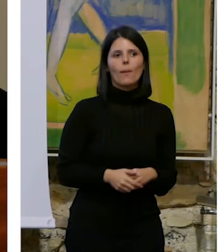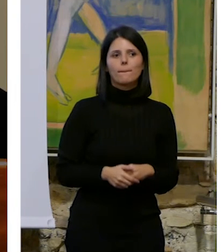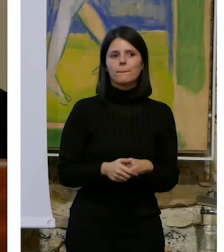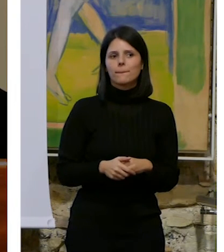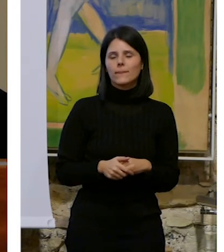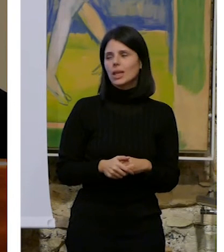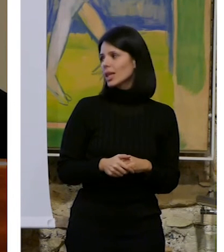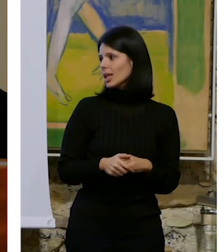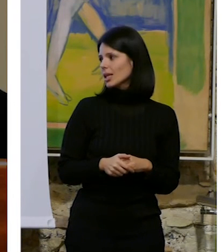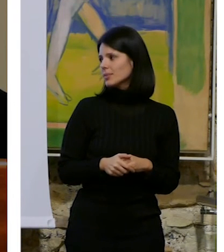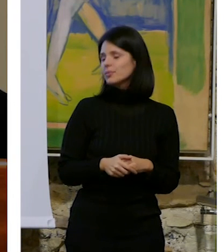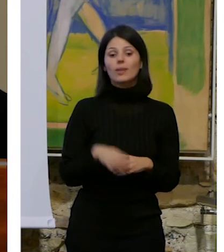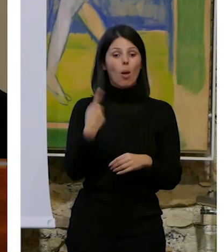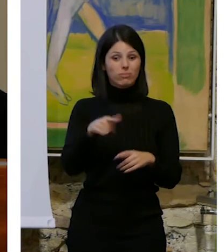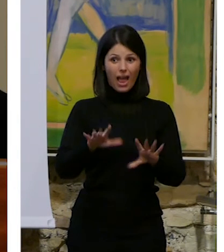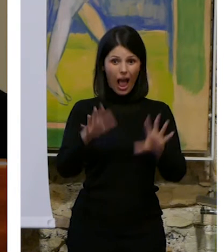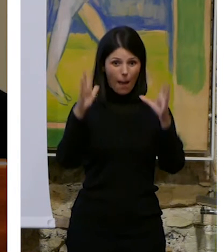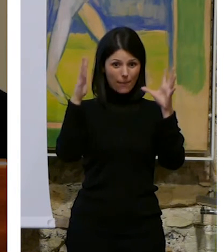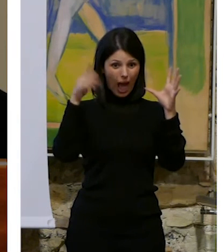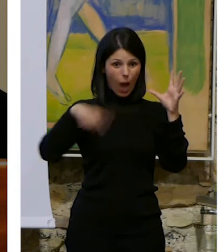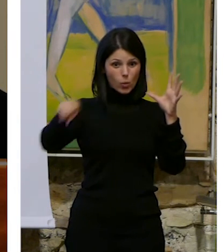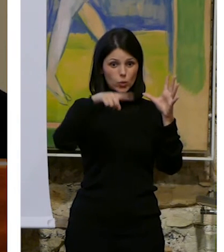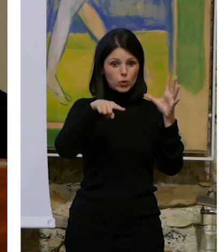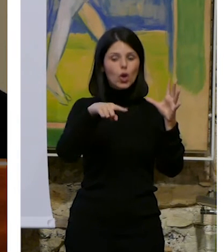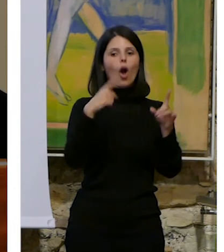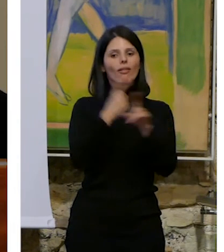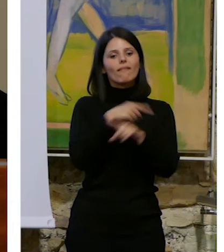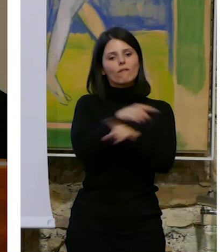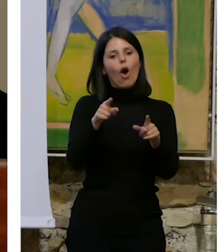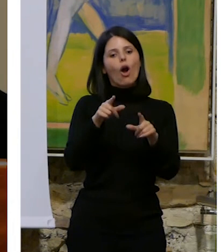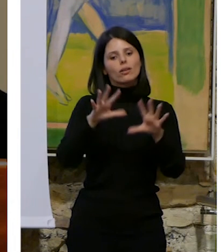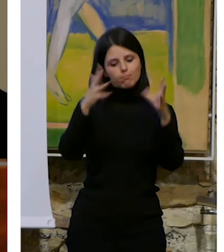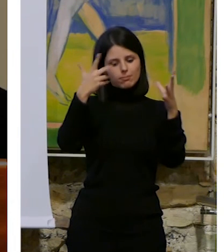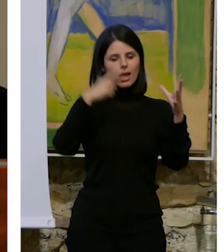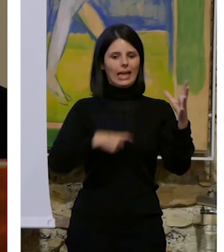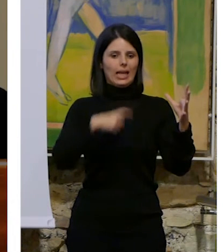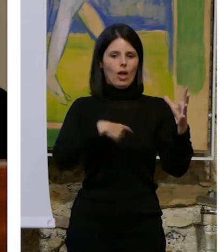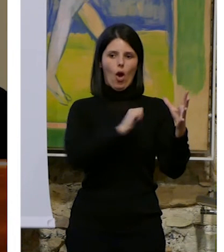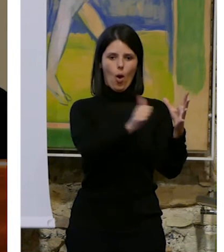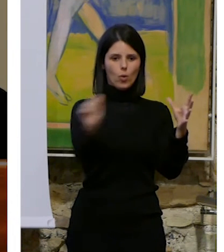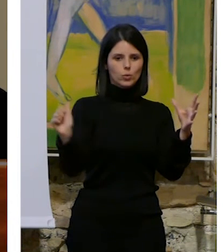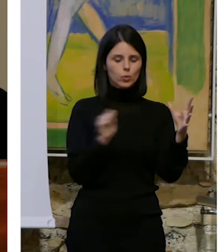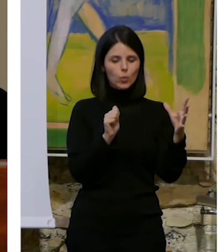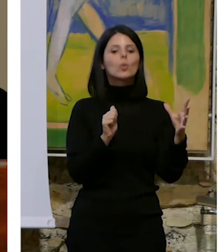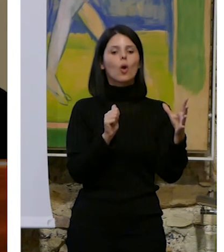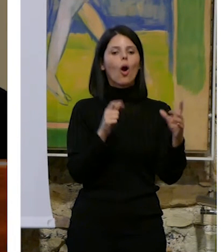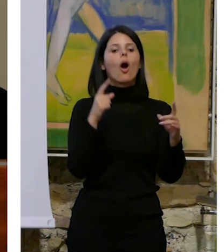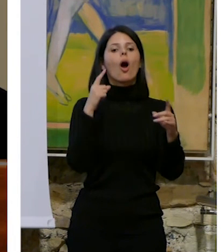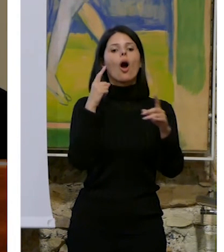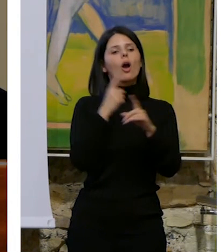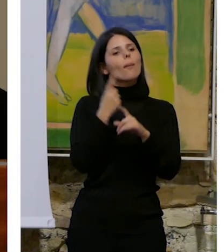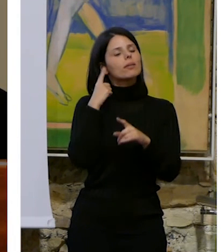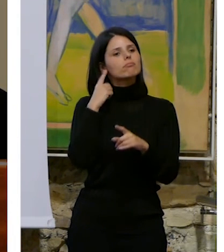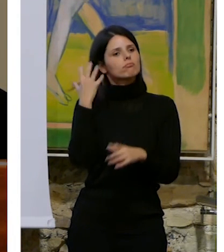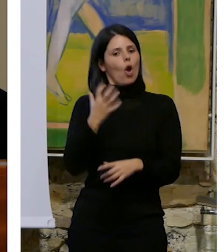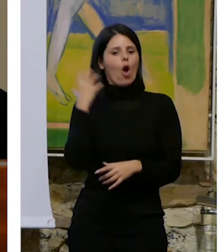Quindi questo applauso ve lo fate addosso a voi stessi, ve lo dovete fare con